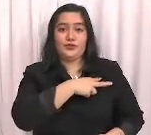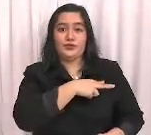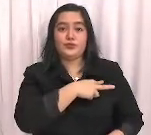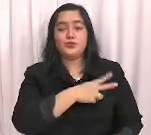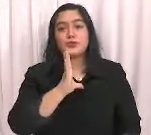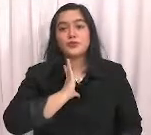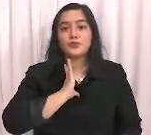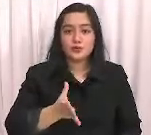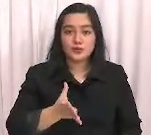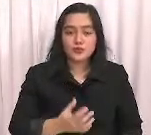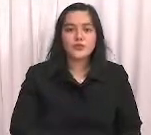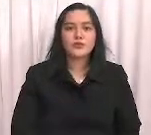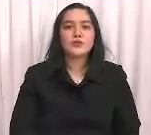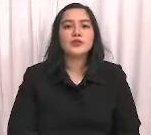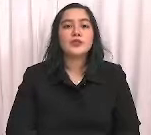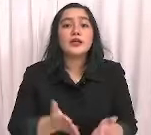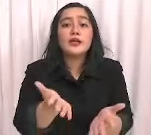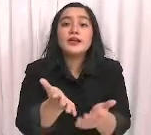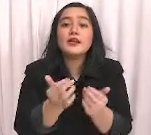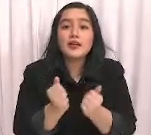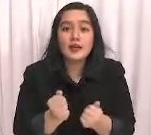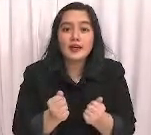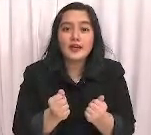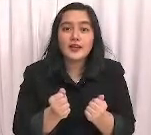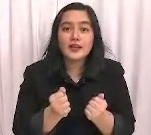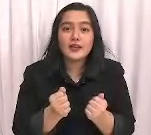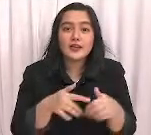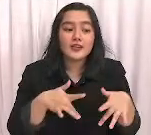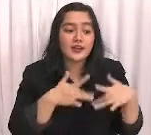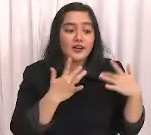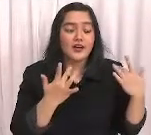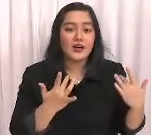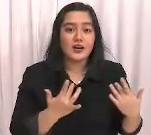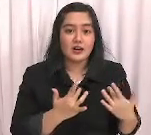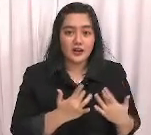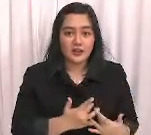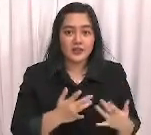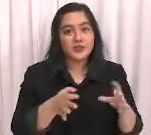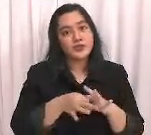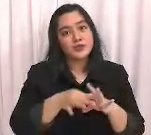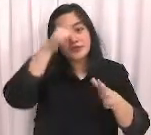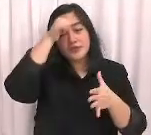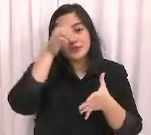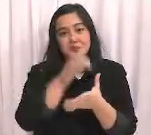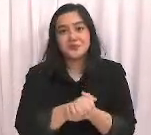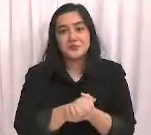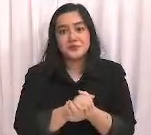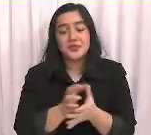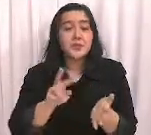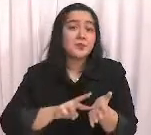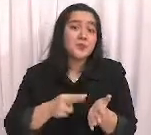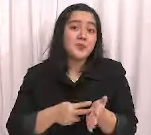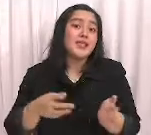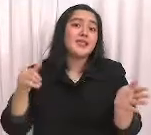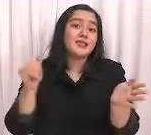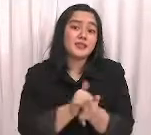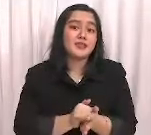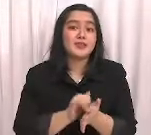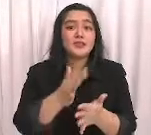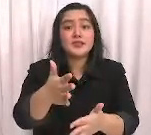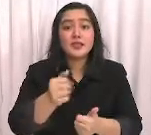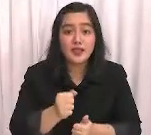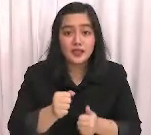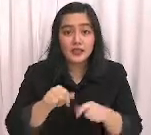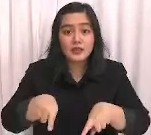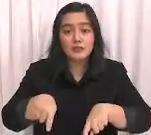niya, nakuha niya ang puso ng kanyang asawa. Alright? Nakuha niya ang puso